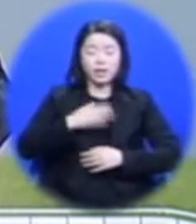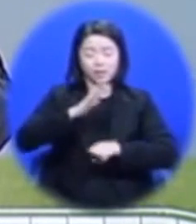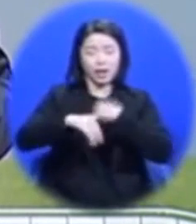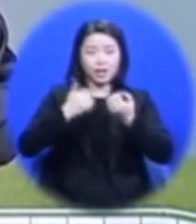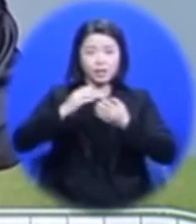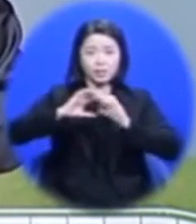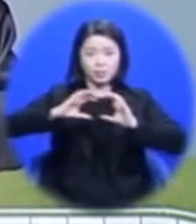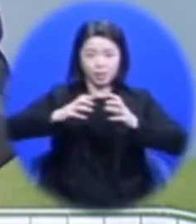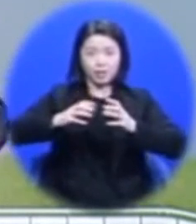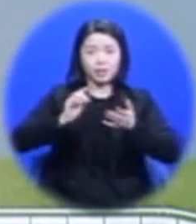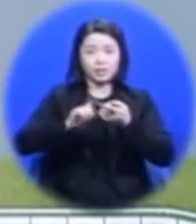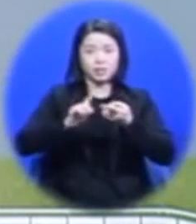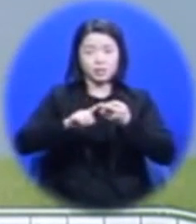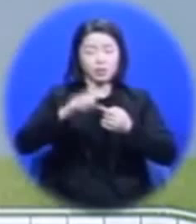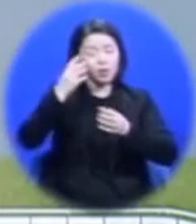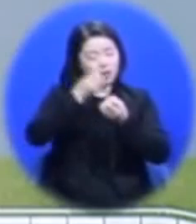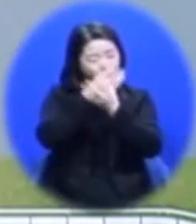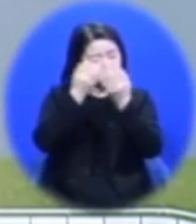애매하지요?